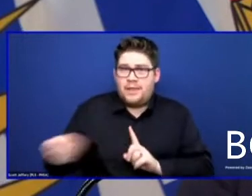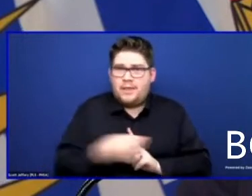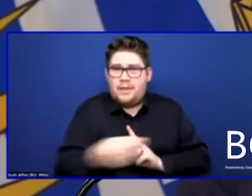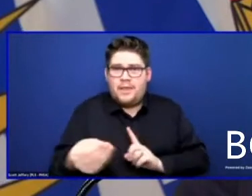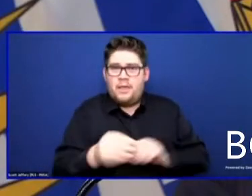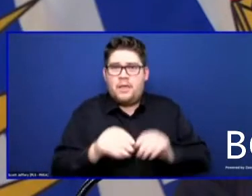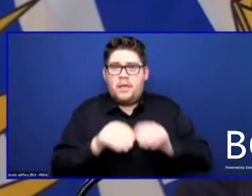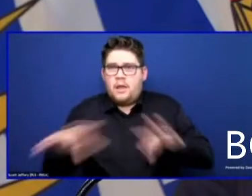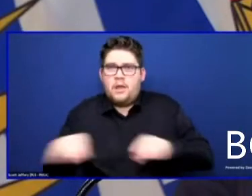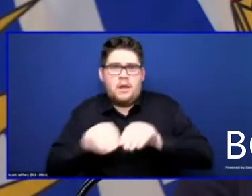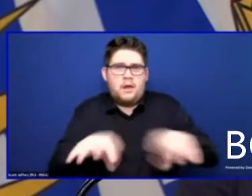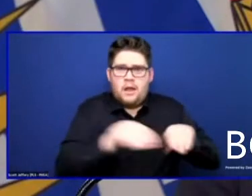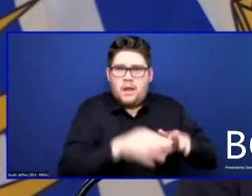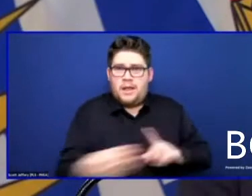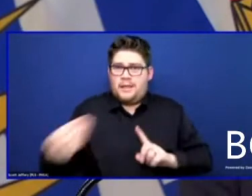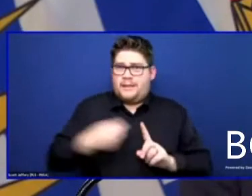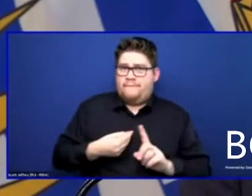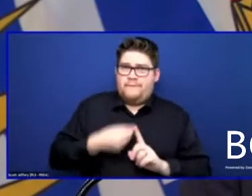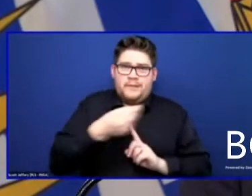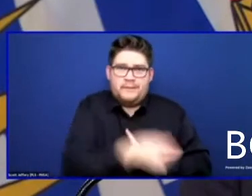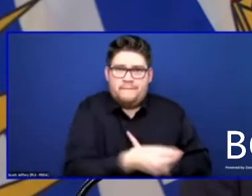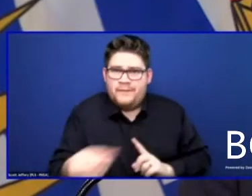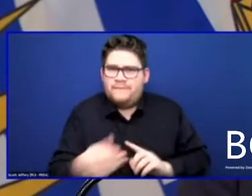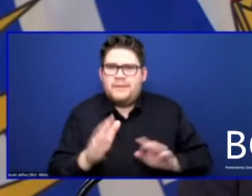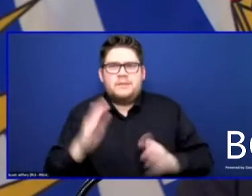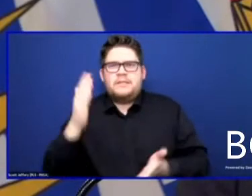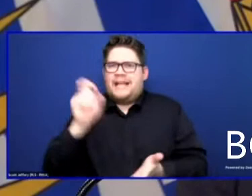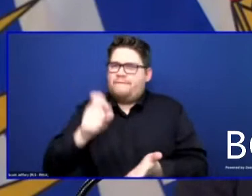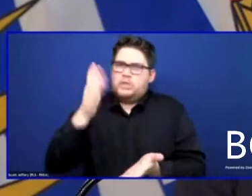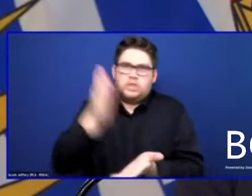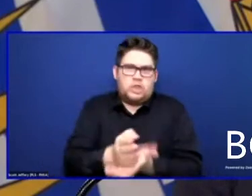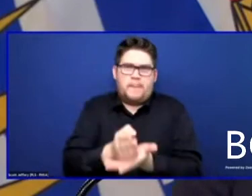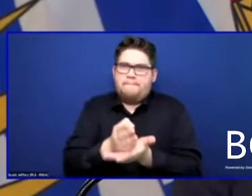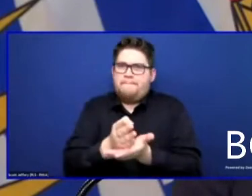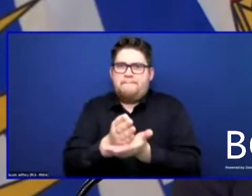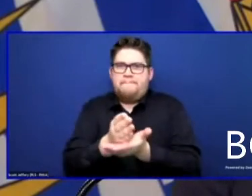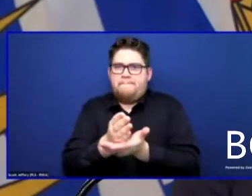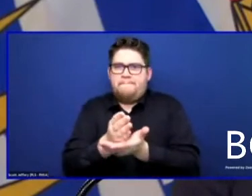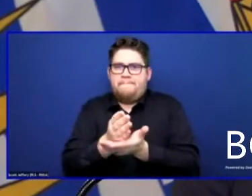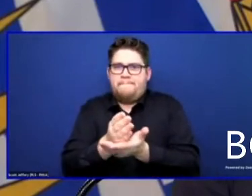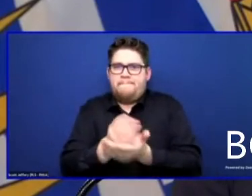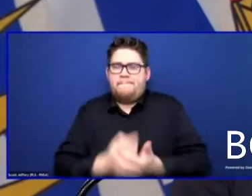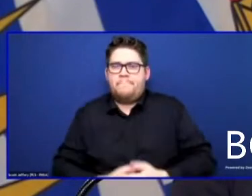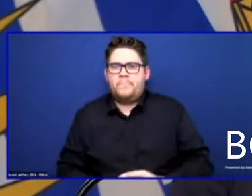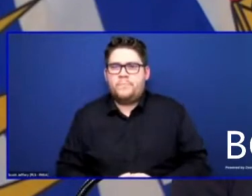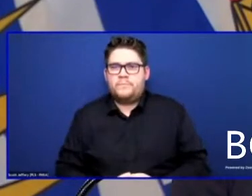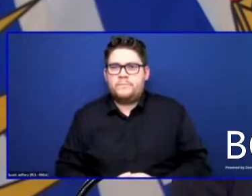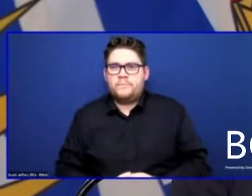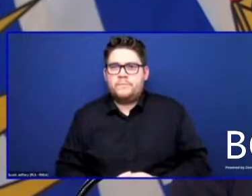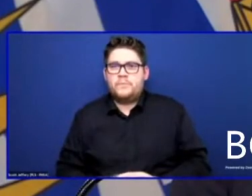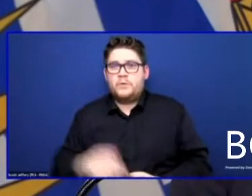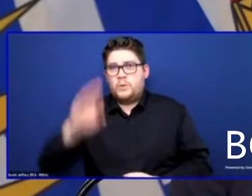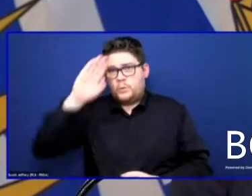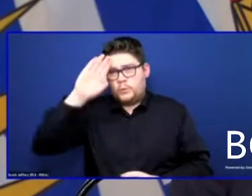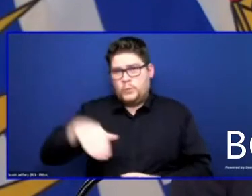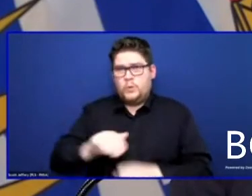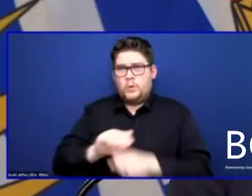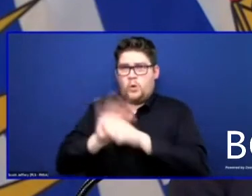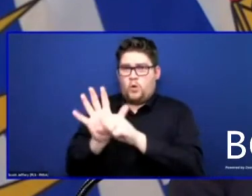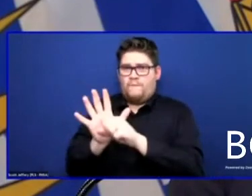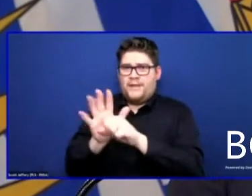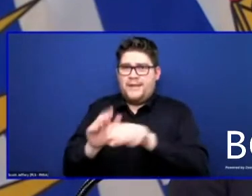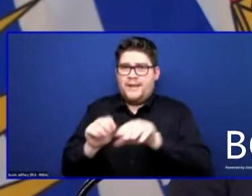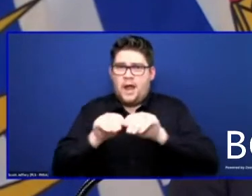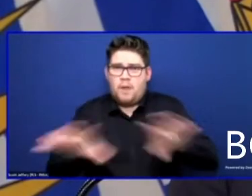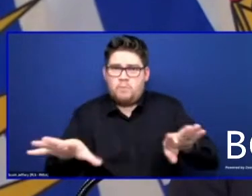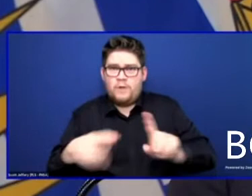our 阻止 workplaces. 这个病毒带到 We 家 know 里 that 边去 COVID-19 is a virus that's 同 transmitted 时呢 by 我们的 people 工作 to 场所 people 也要 and to 安 the 全 people that